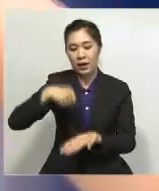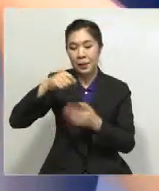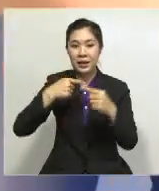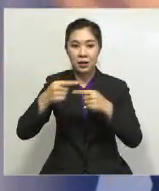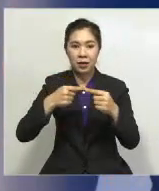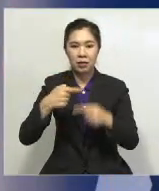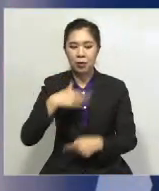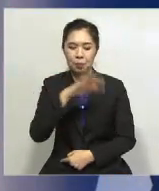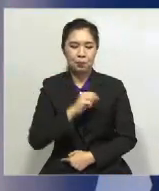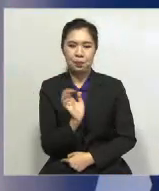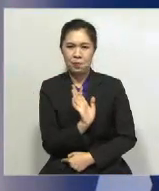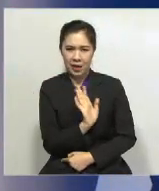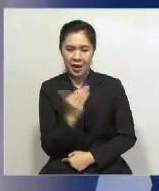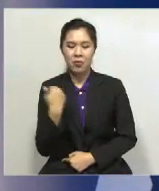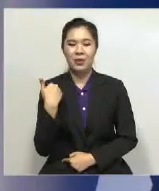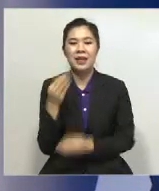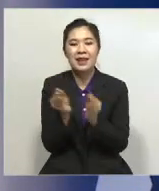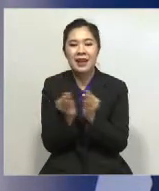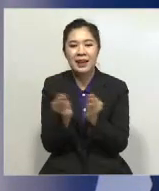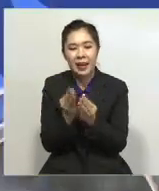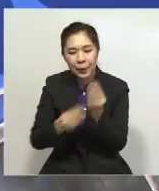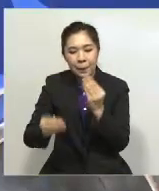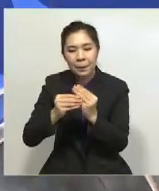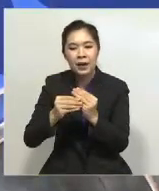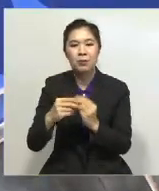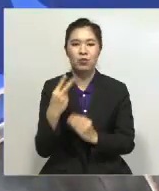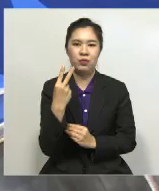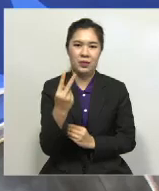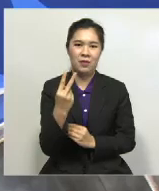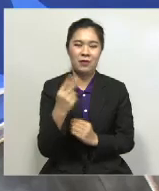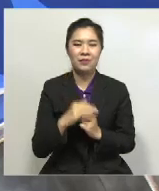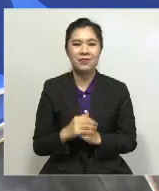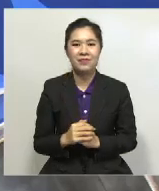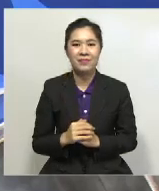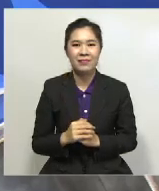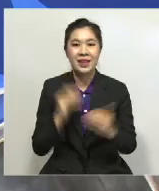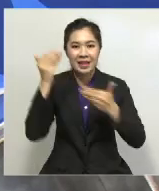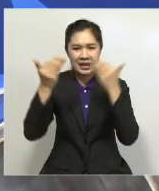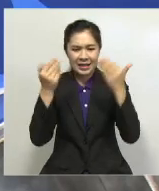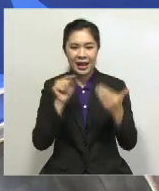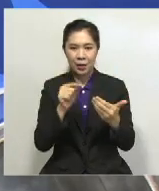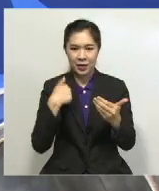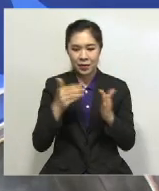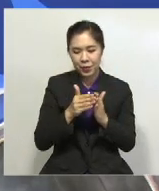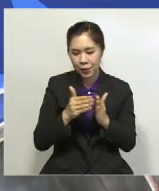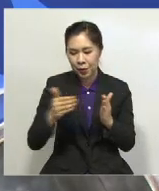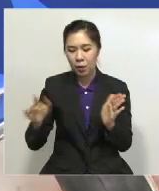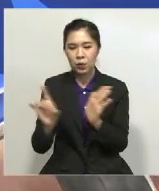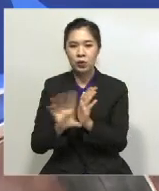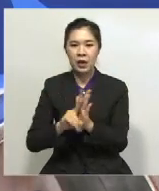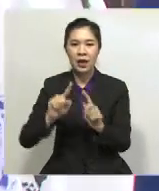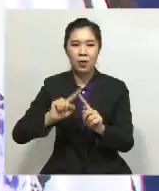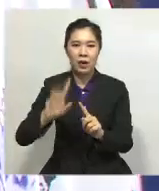ามร้านค้าในตลาดซันพลาซ่าคุณก็จะได้รับคะแนนเพิ่มอีก2แต้มด้วยกันนะครับและสำหรับแคมเปญนี้นะครับจะมีไปจนถึงวัน